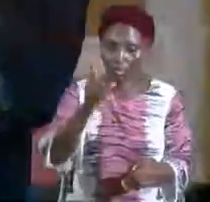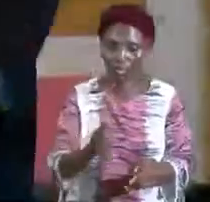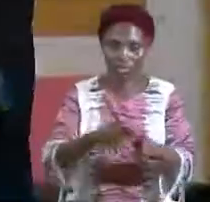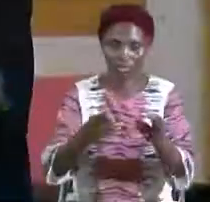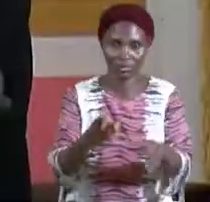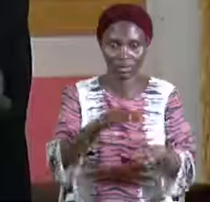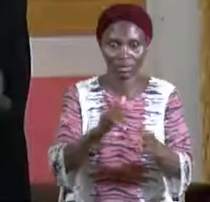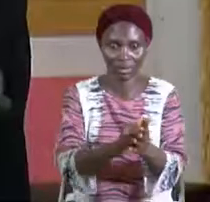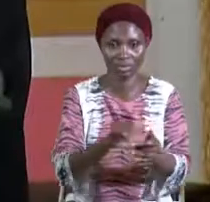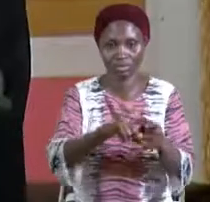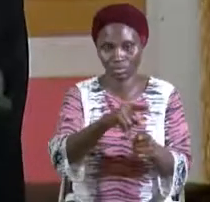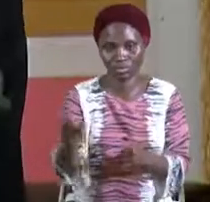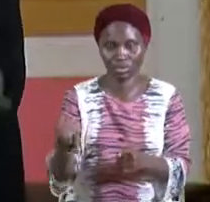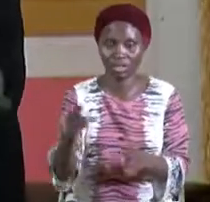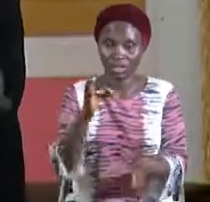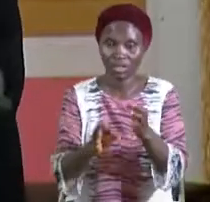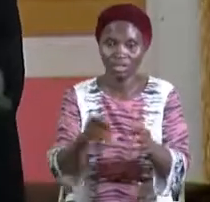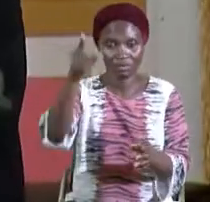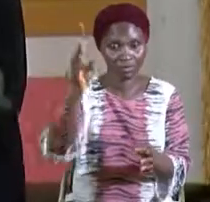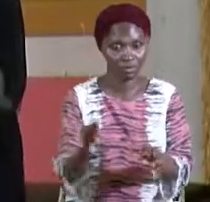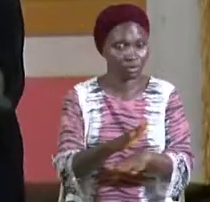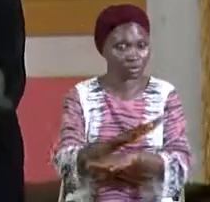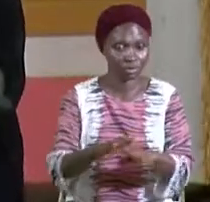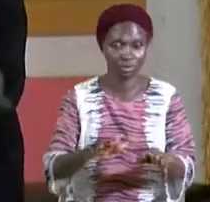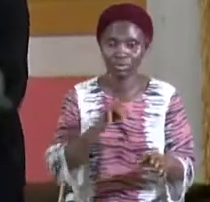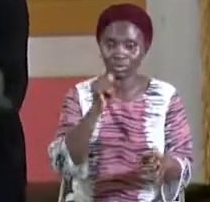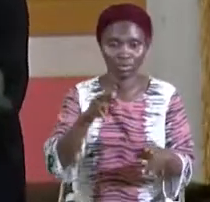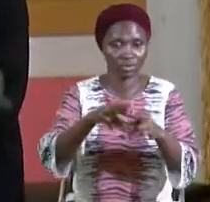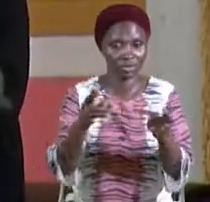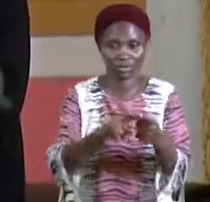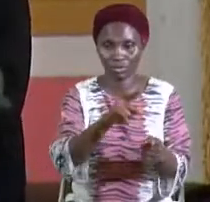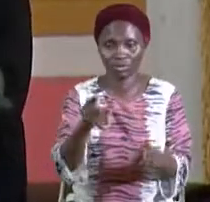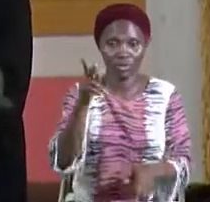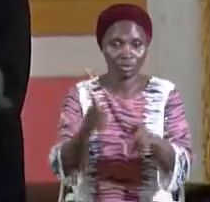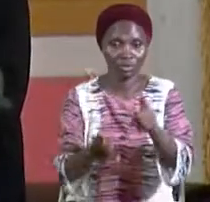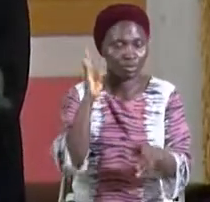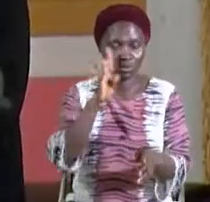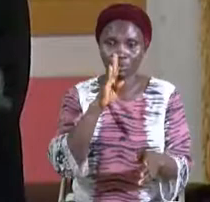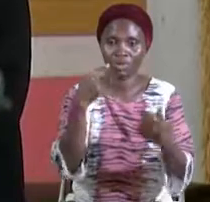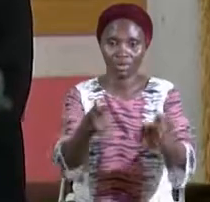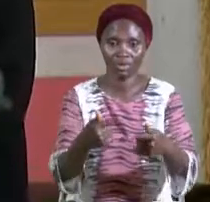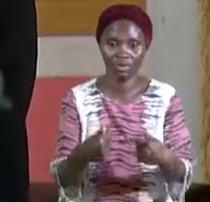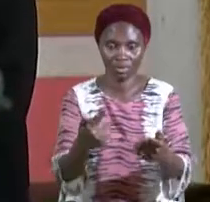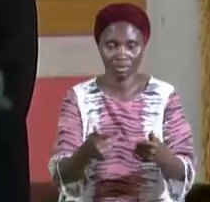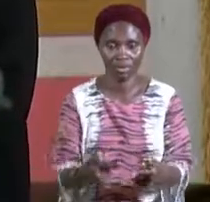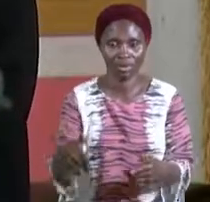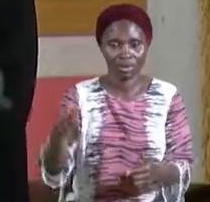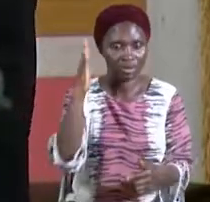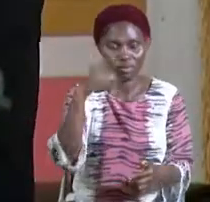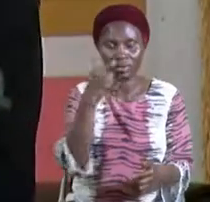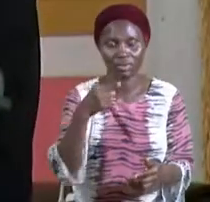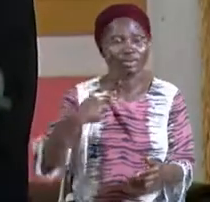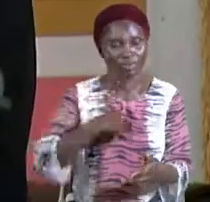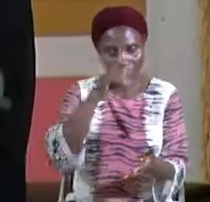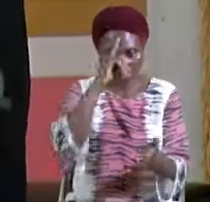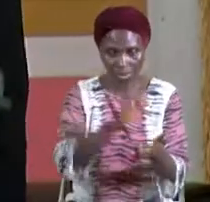révèle pas, les gens ne connaîtront pas. Ils vont argumenter. Nous croyons que Jésus était un grand prophète. Hein? Nous croyons que Jésus était